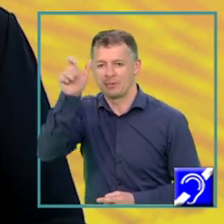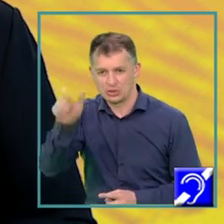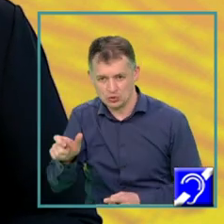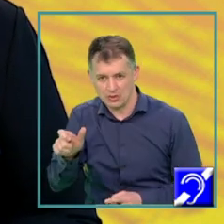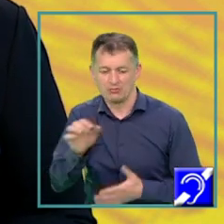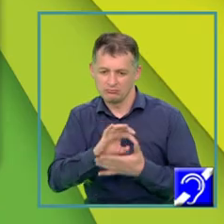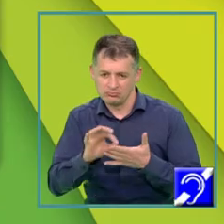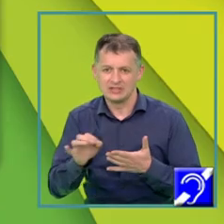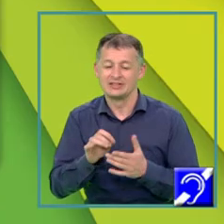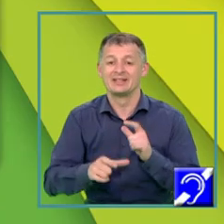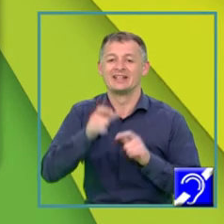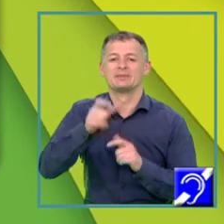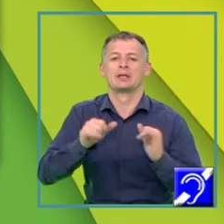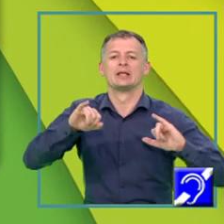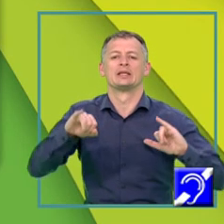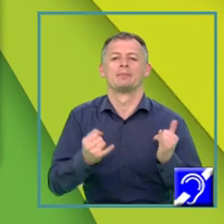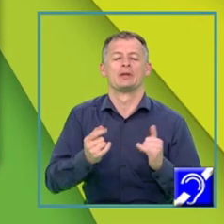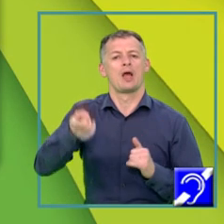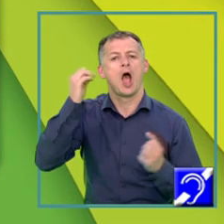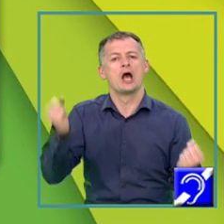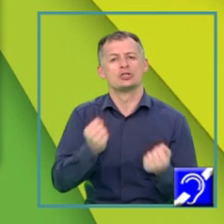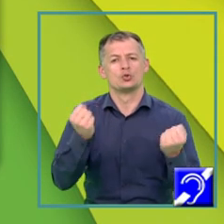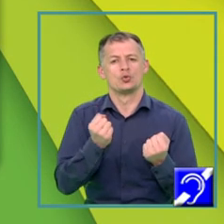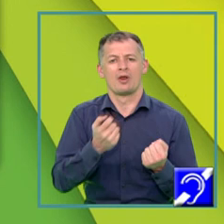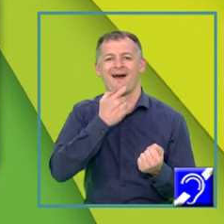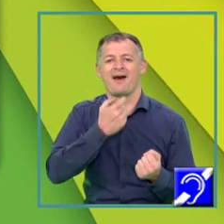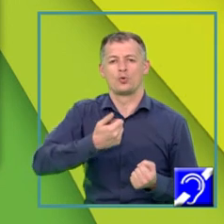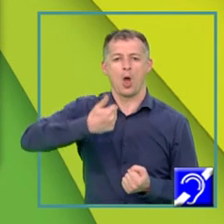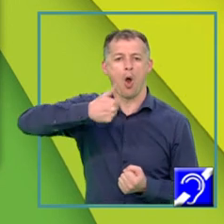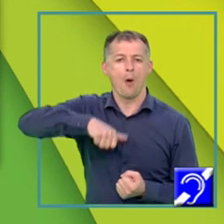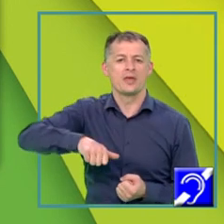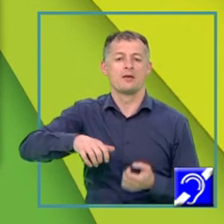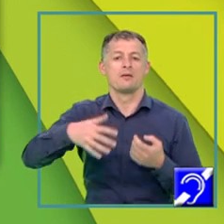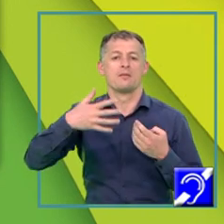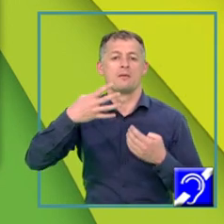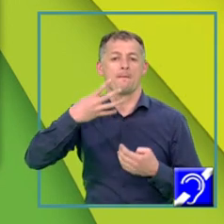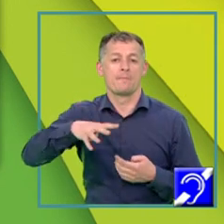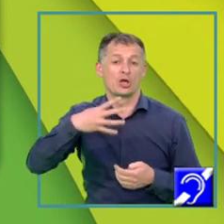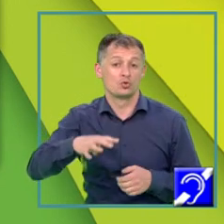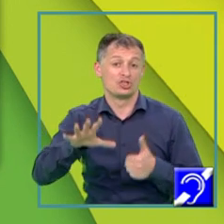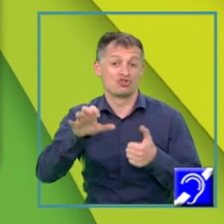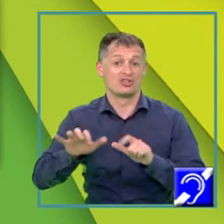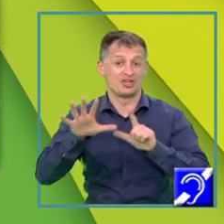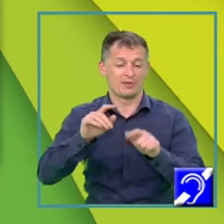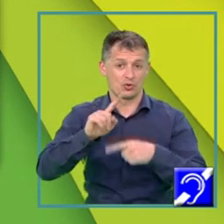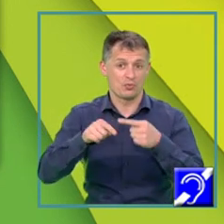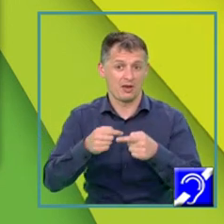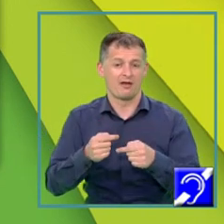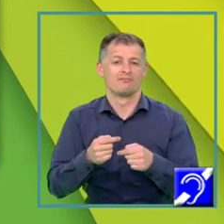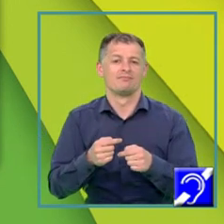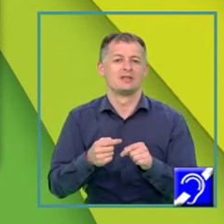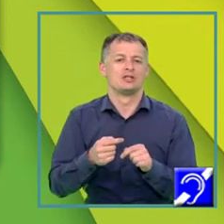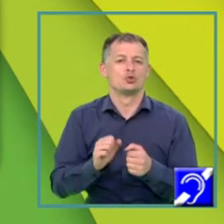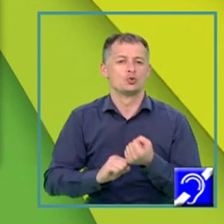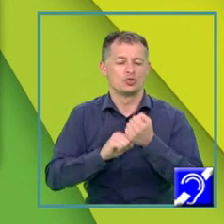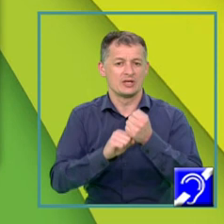autorii, despre evenimentele, acțiunile desfășurate în anul 1467. După care, cum vom argumenta, cum vom